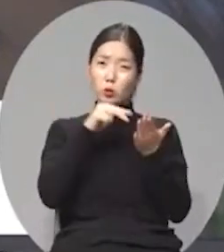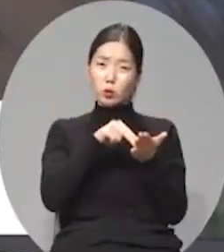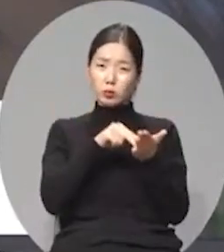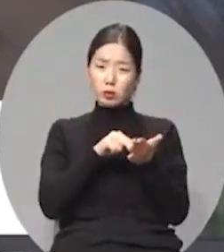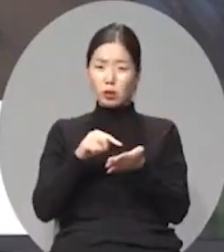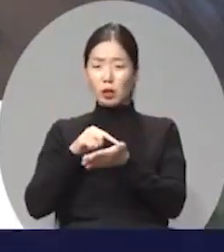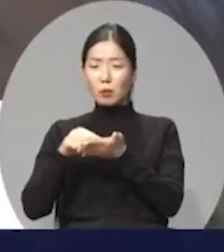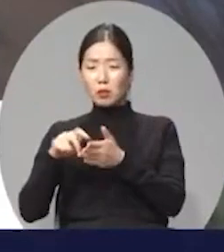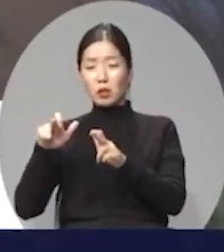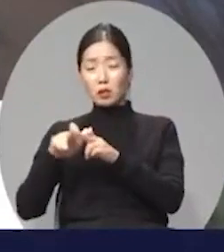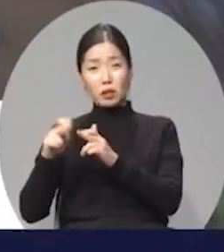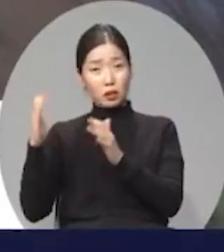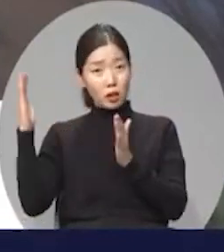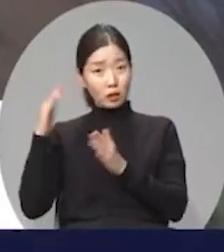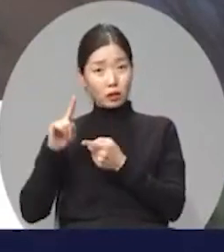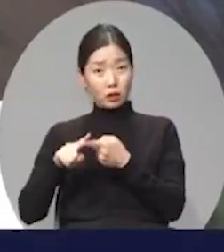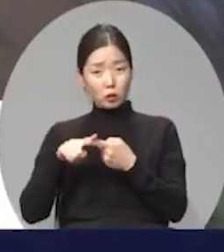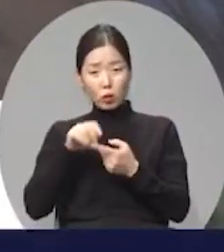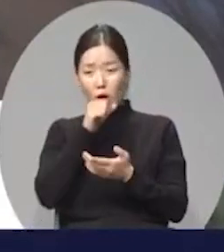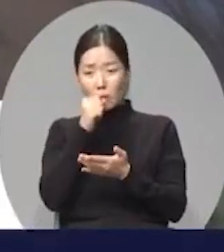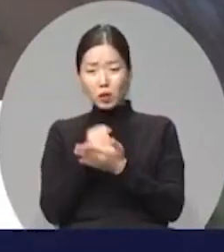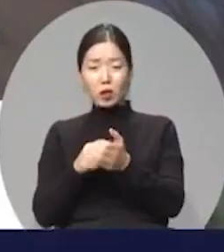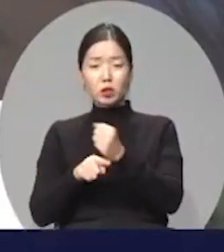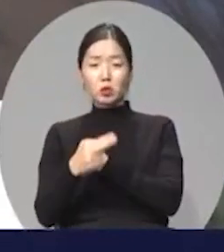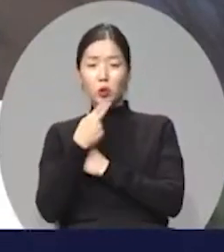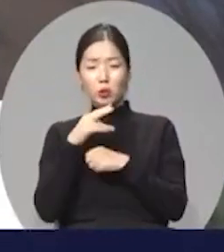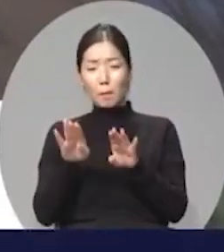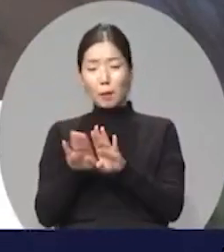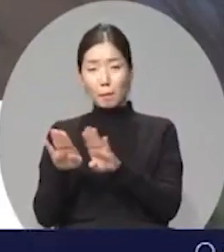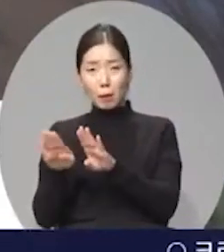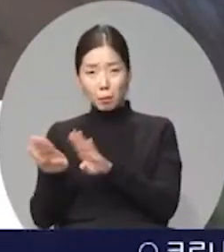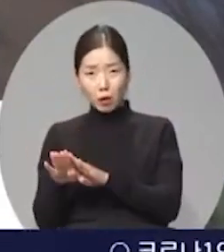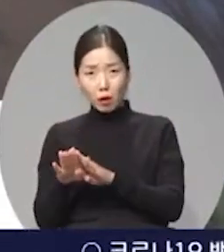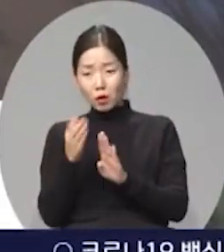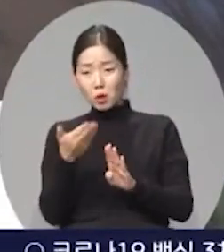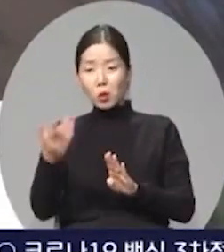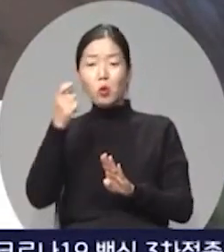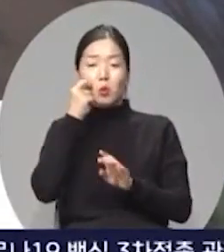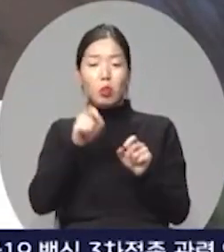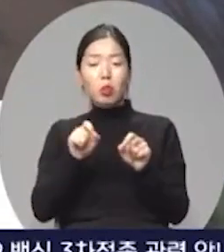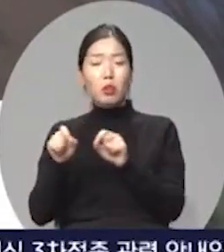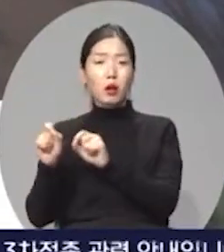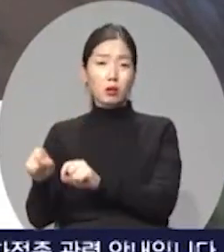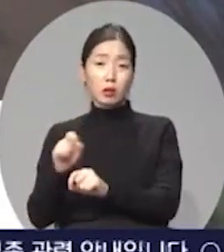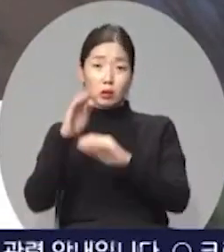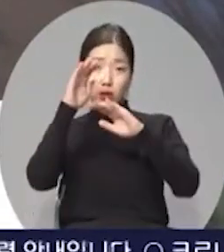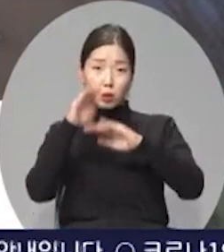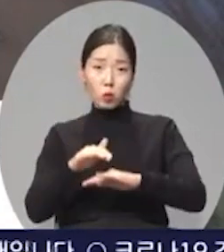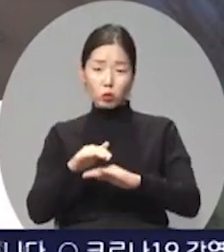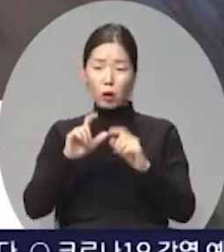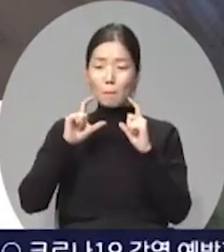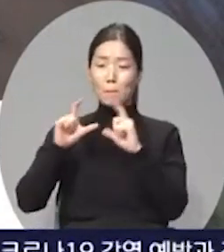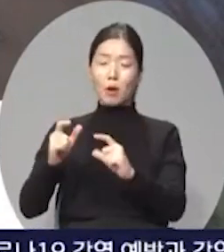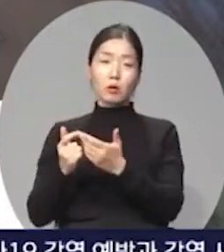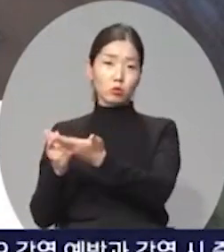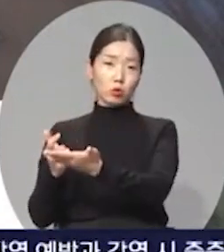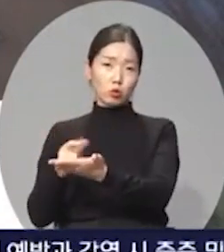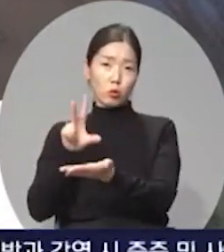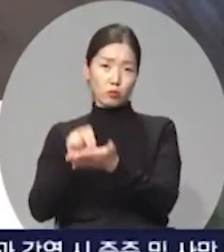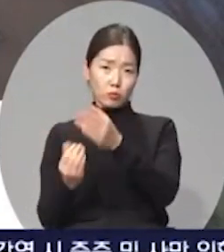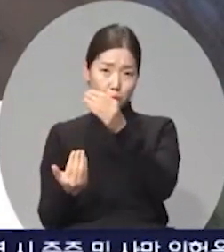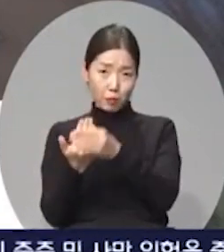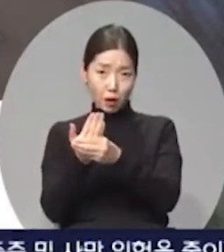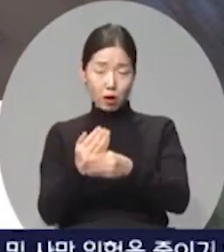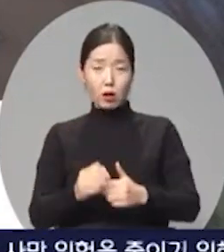피해 장애 학생에게 정당한 사유 없이 결석을 하면 유급 대상이 된다라는 내용의 통보문을 보내 논란이 되고